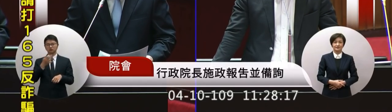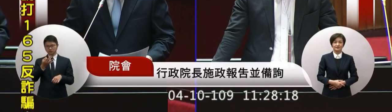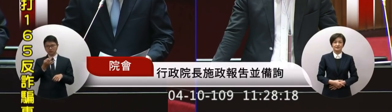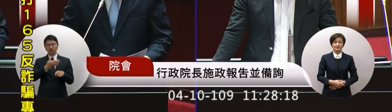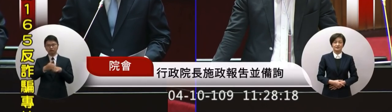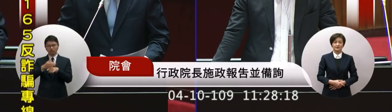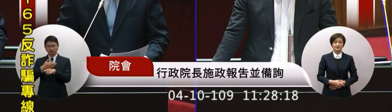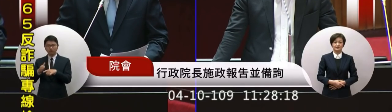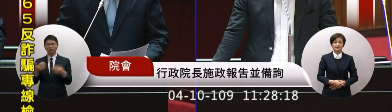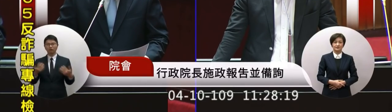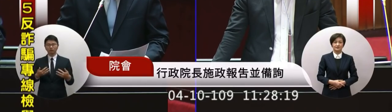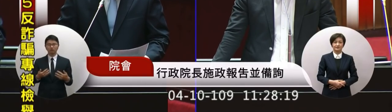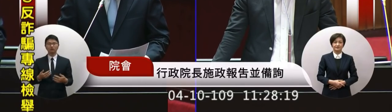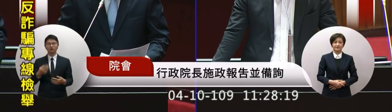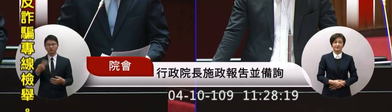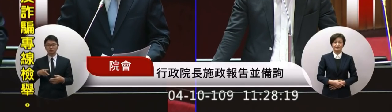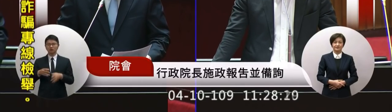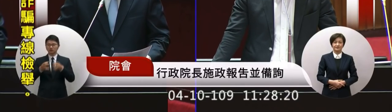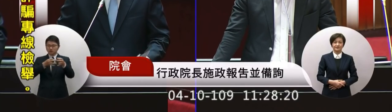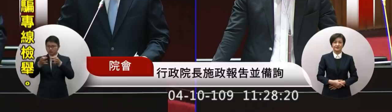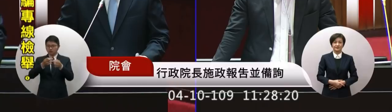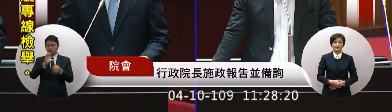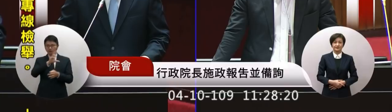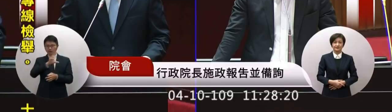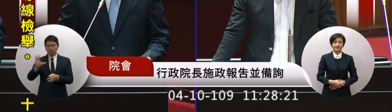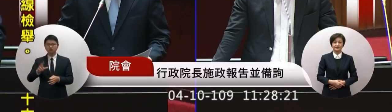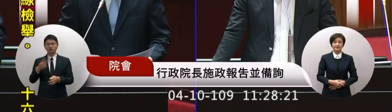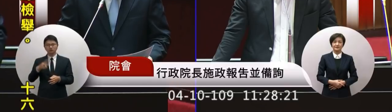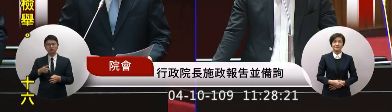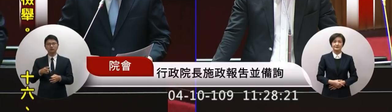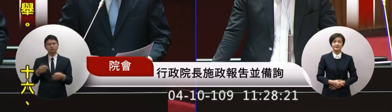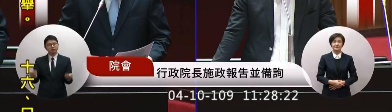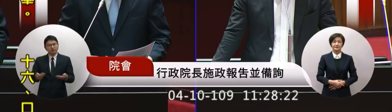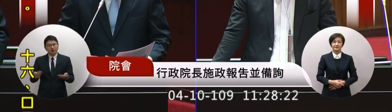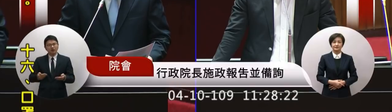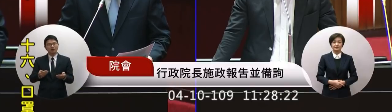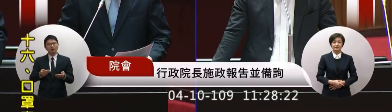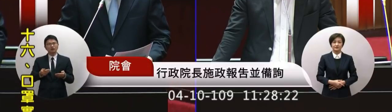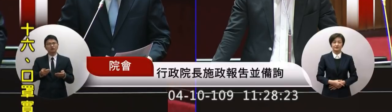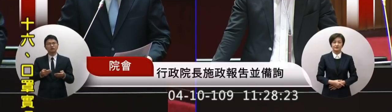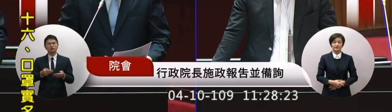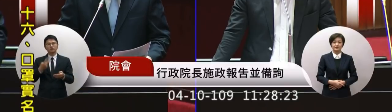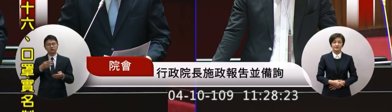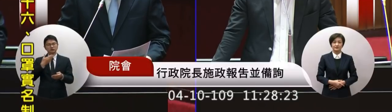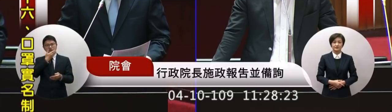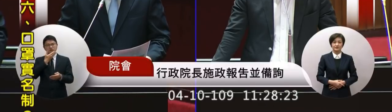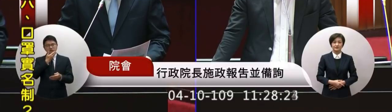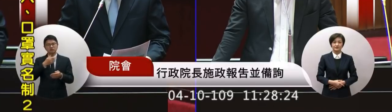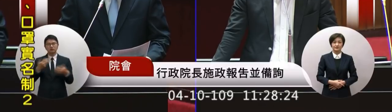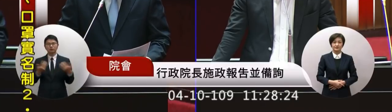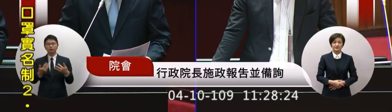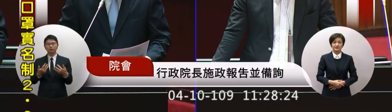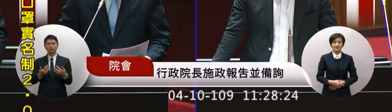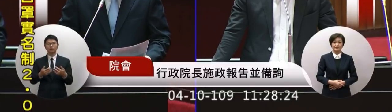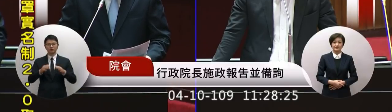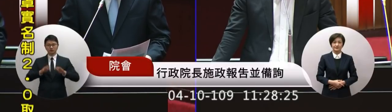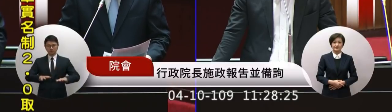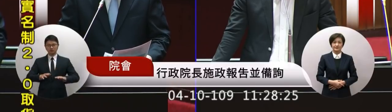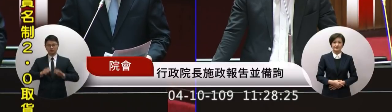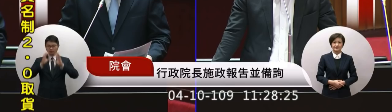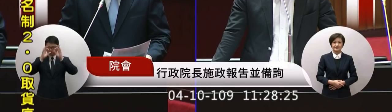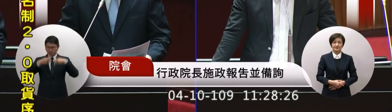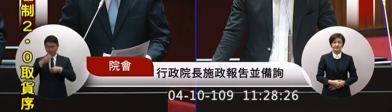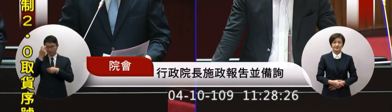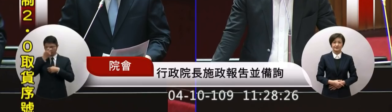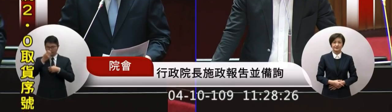摊，吼、哦、啊，营运的模式，吼、哦，甲一寡开发的这个利益，吼、哦，咧即马正咧检讨修正